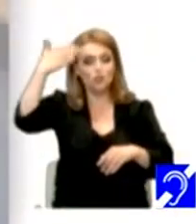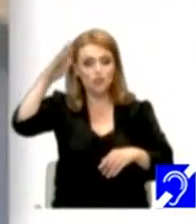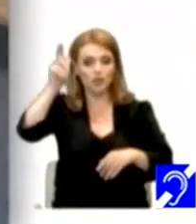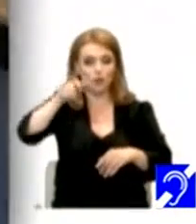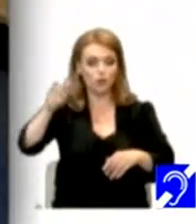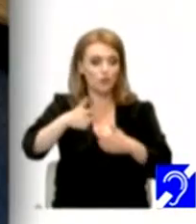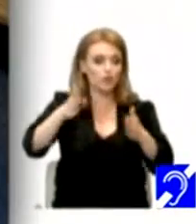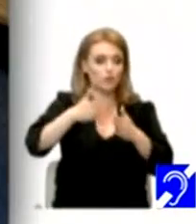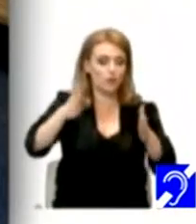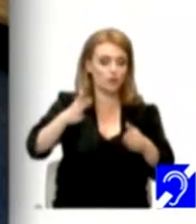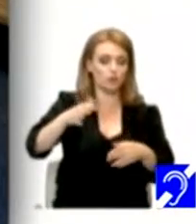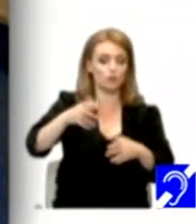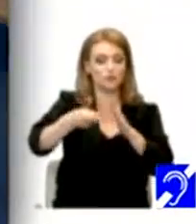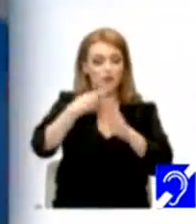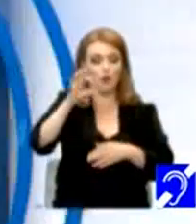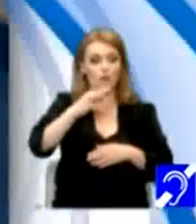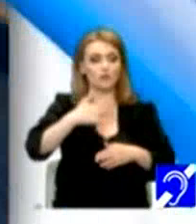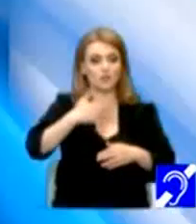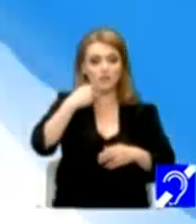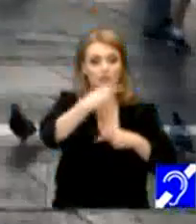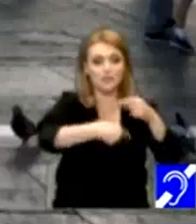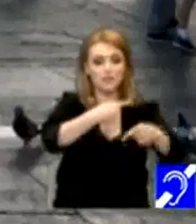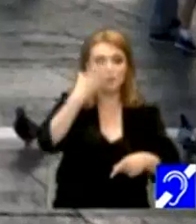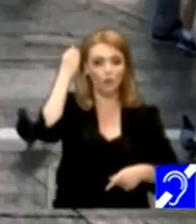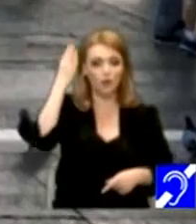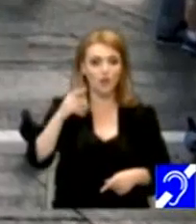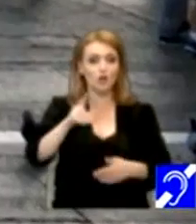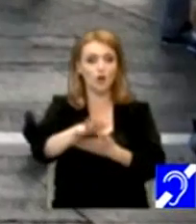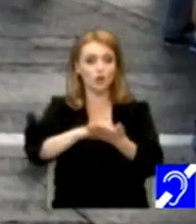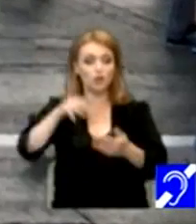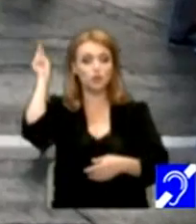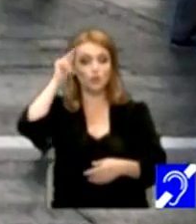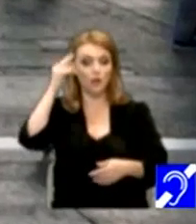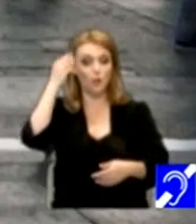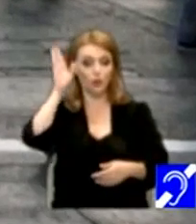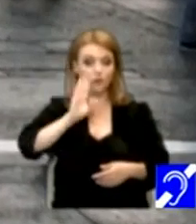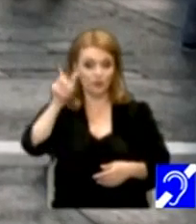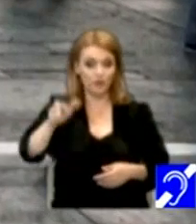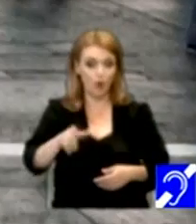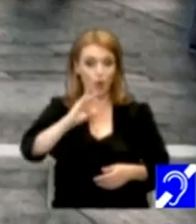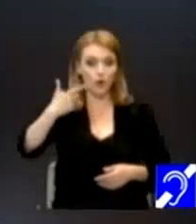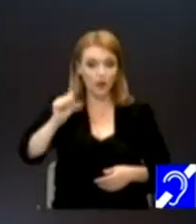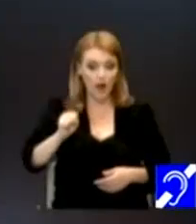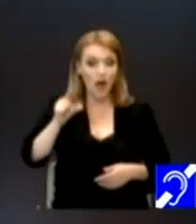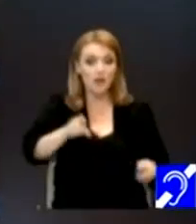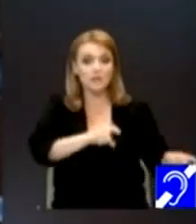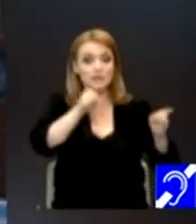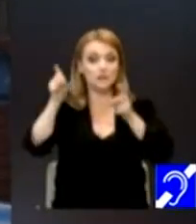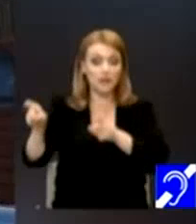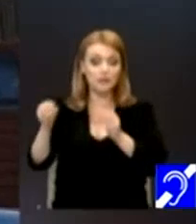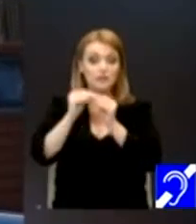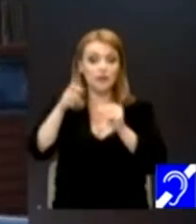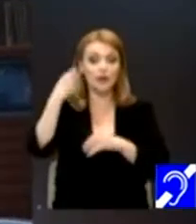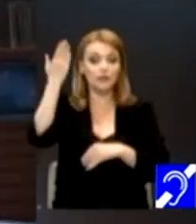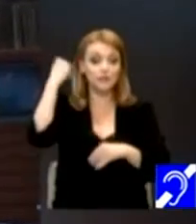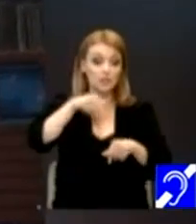și obiceiurile specifice spațiului românesc. Pentru a-și continua studiile, basarabeanca Olga Chilat s-a mutat în urmă cu 10